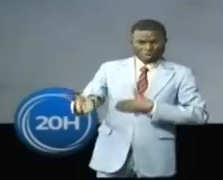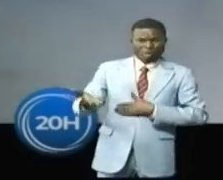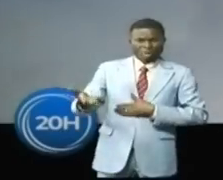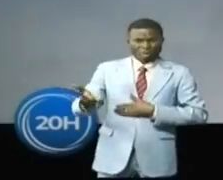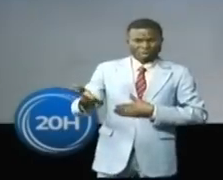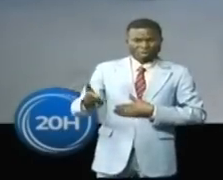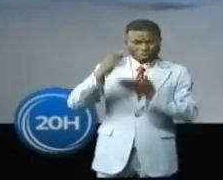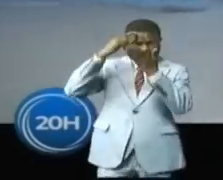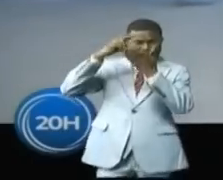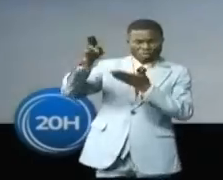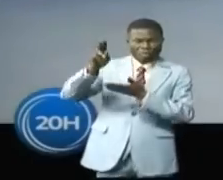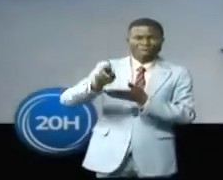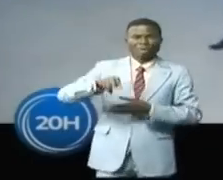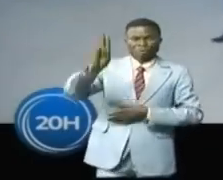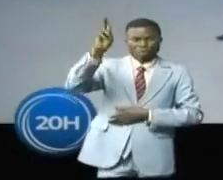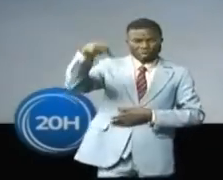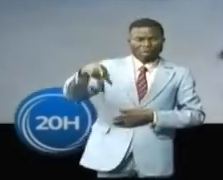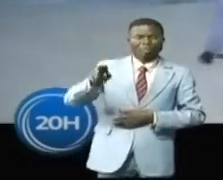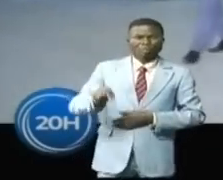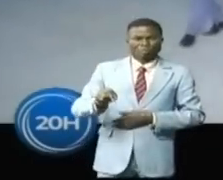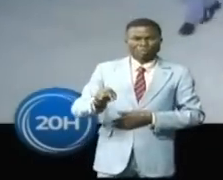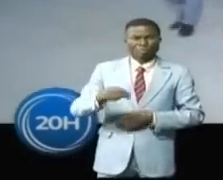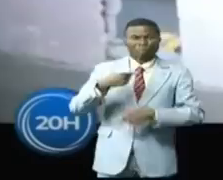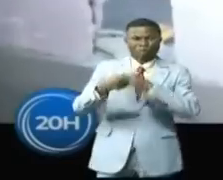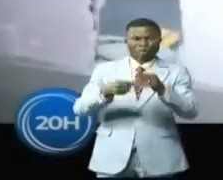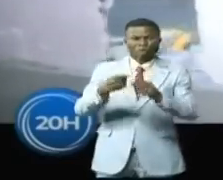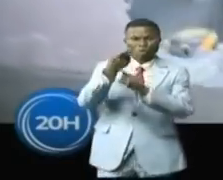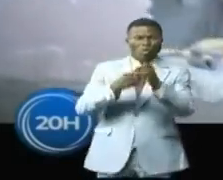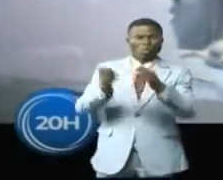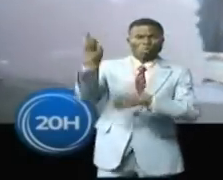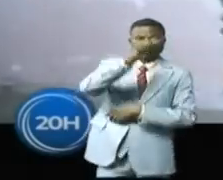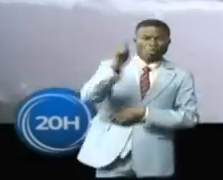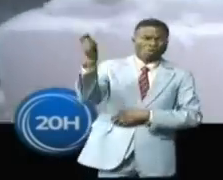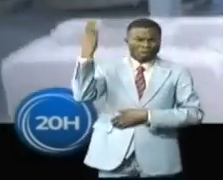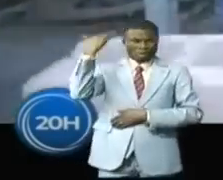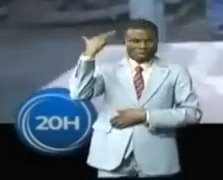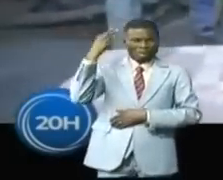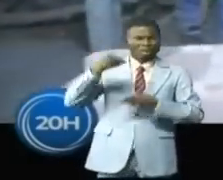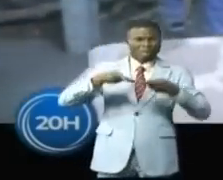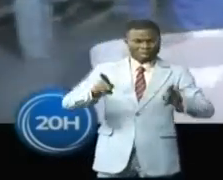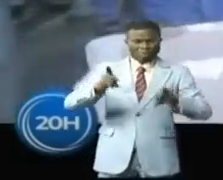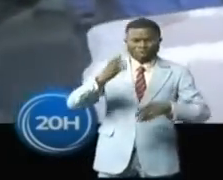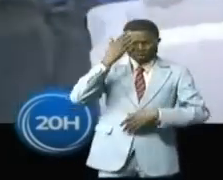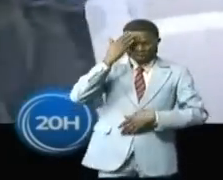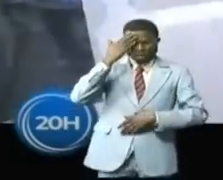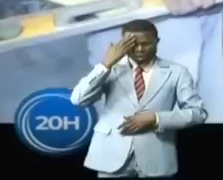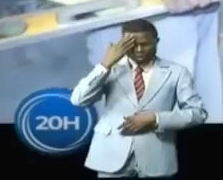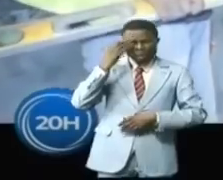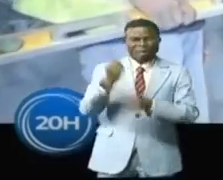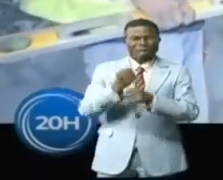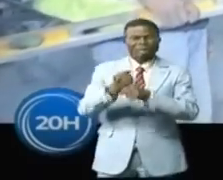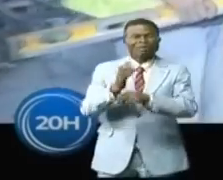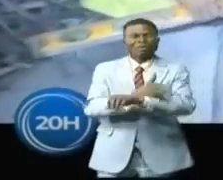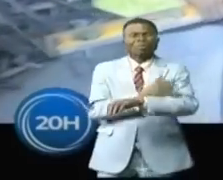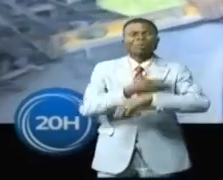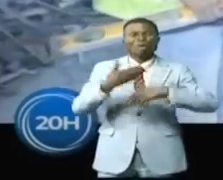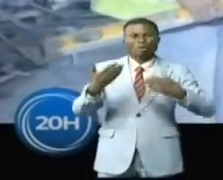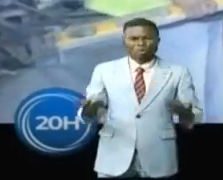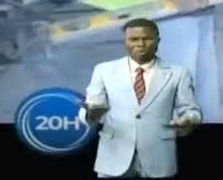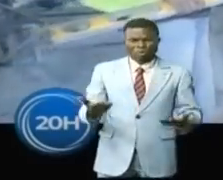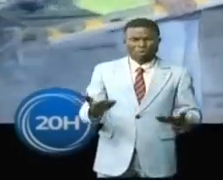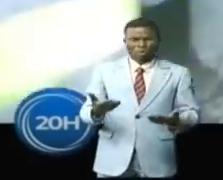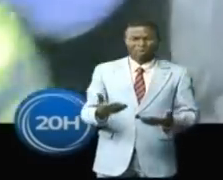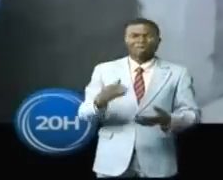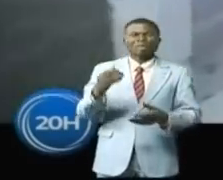de l'Université pédagogique nationale, lancé en avril dernier, qui lui permet de se faire une idée sur l'évolution des travaux et l'engagement